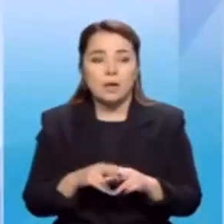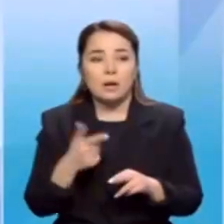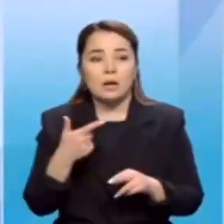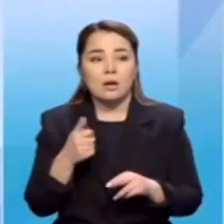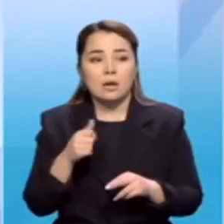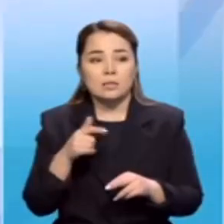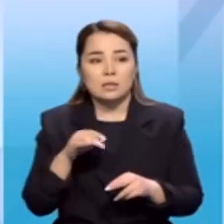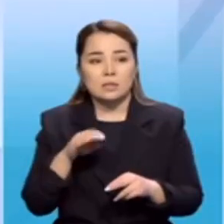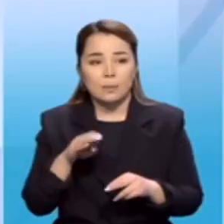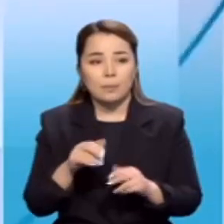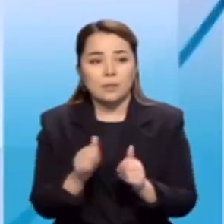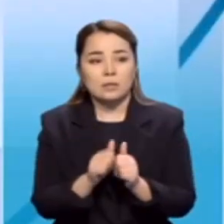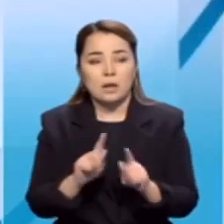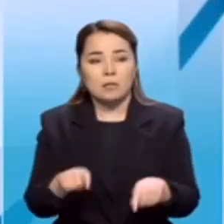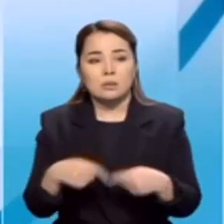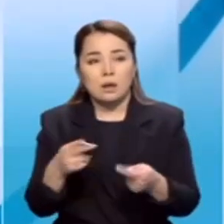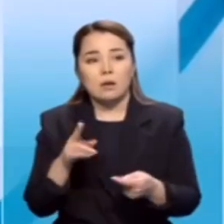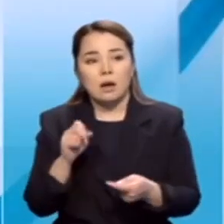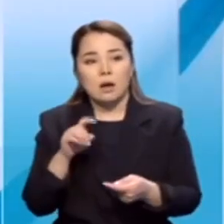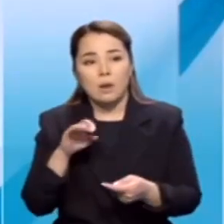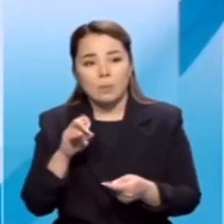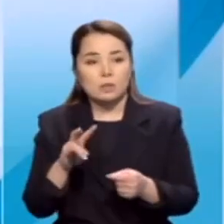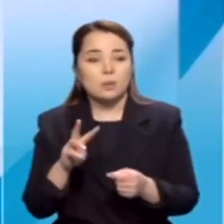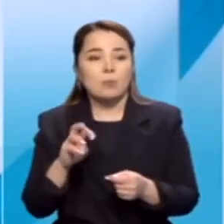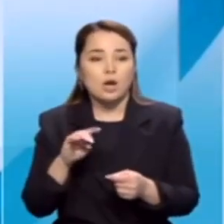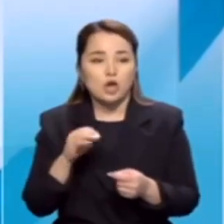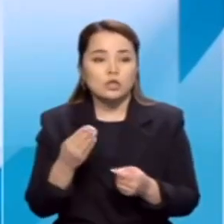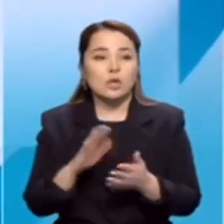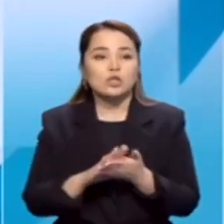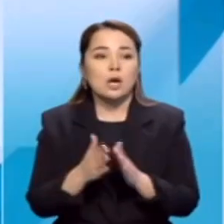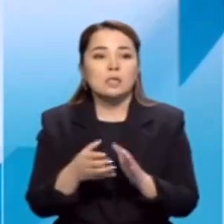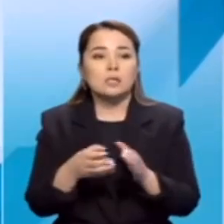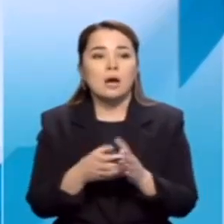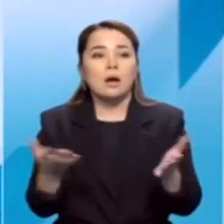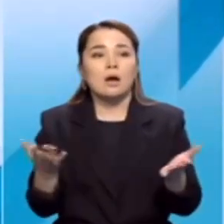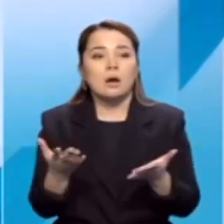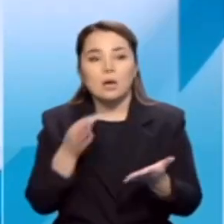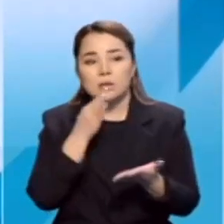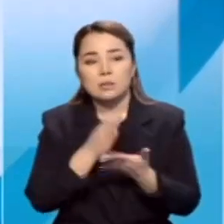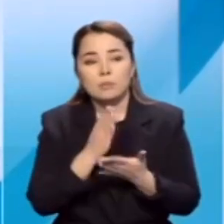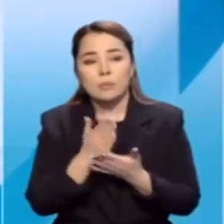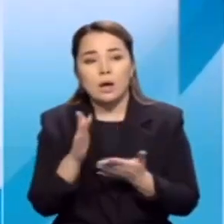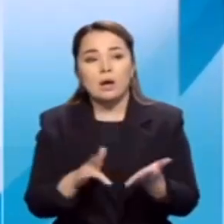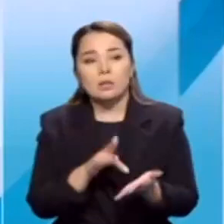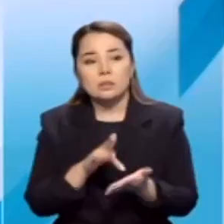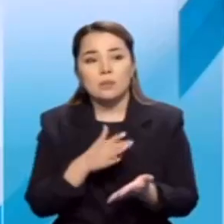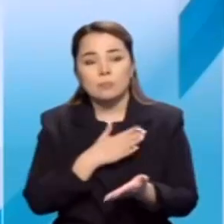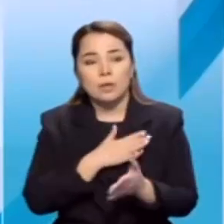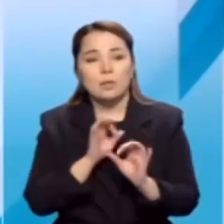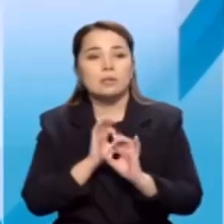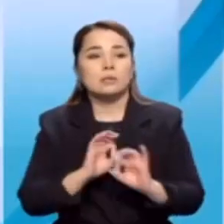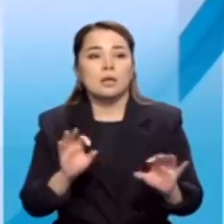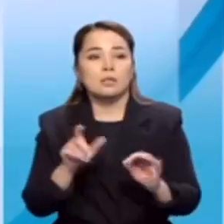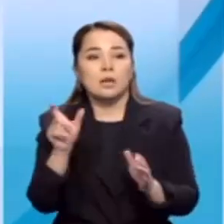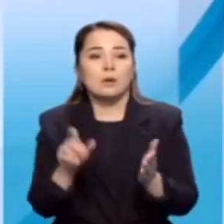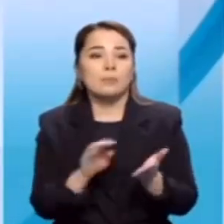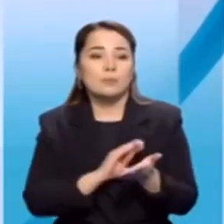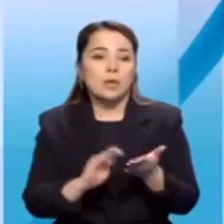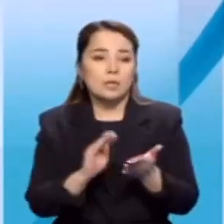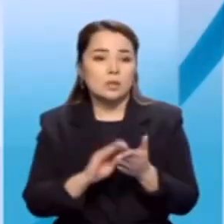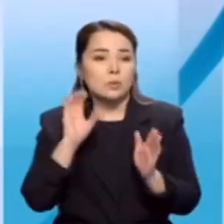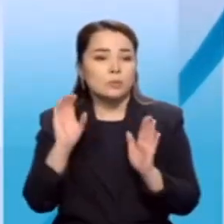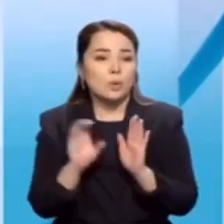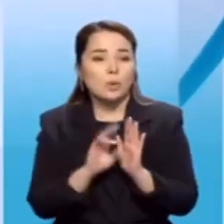Газиантепке көршілес Қахраманмараш облысындағы жағдай қалай екен, оны біздің сол қалада жүрген әріптесіміз Nurbek